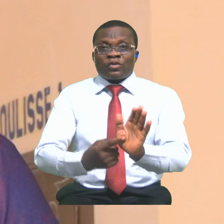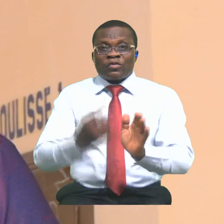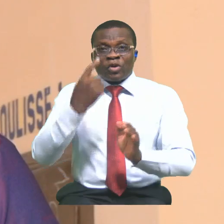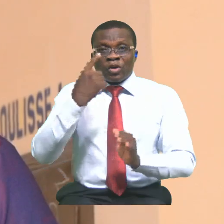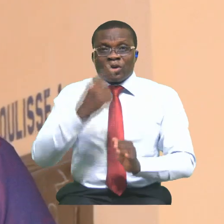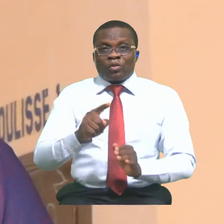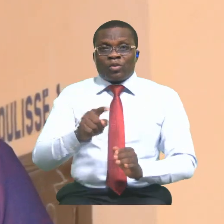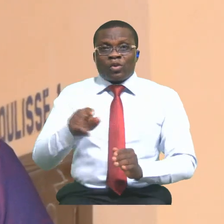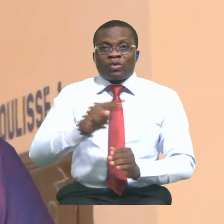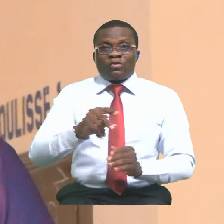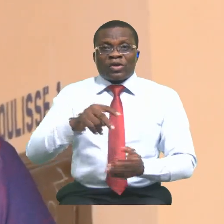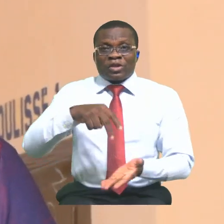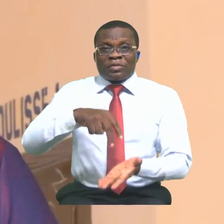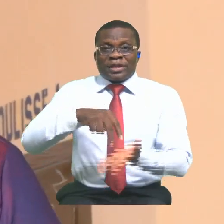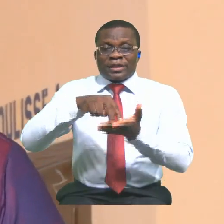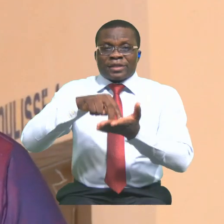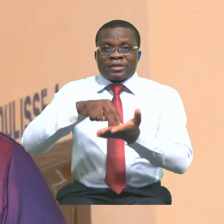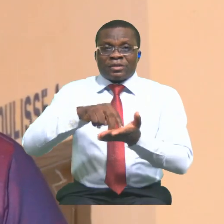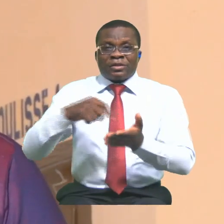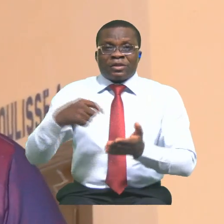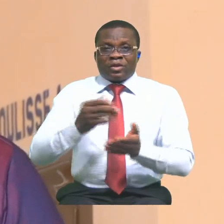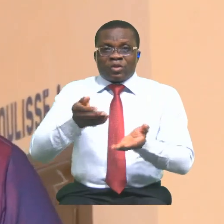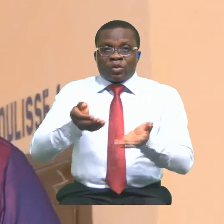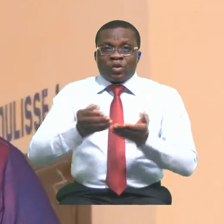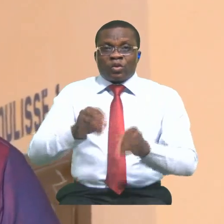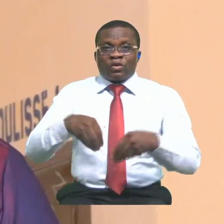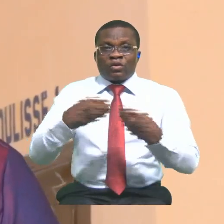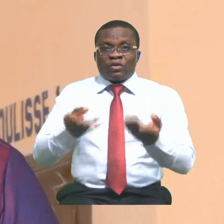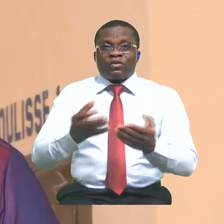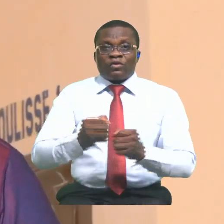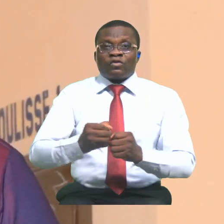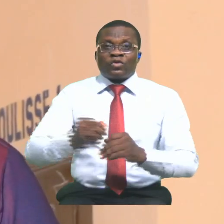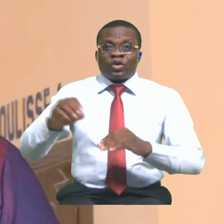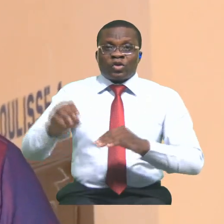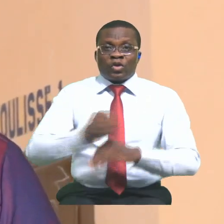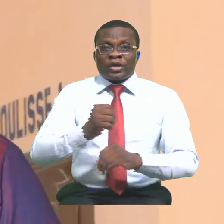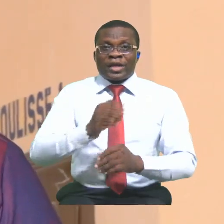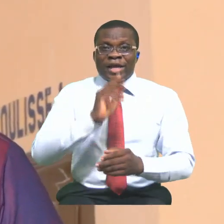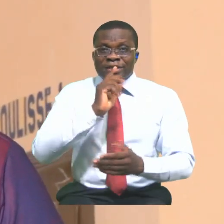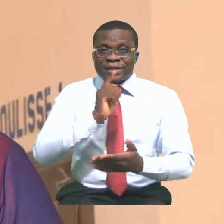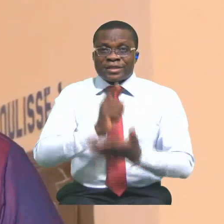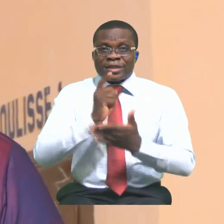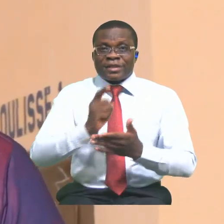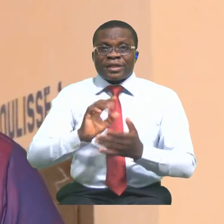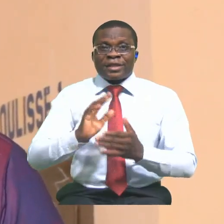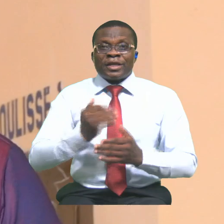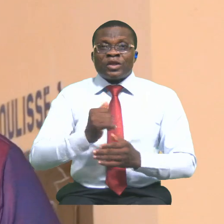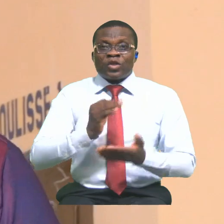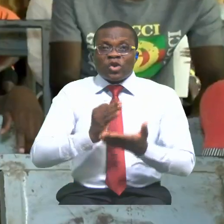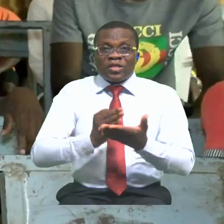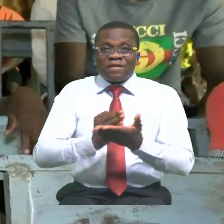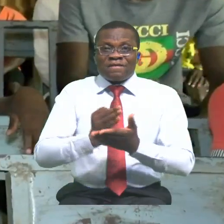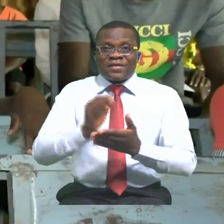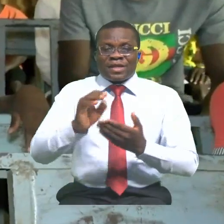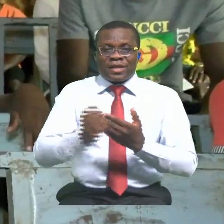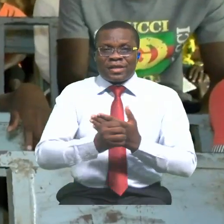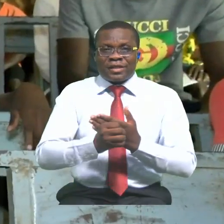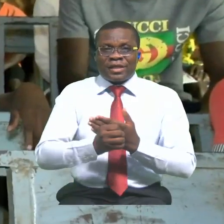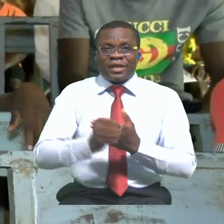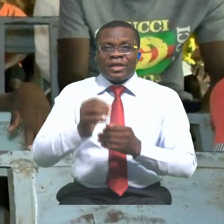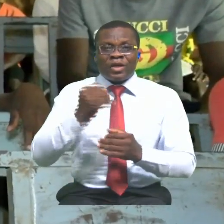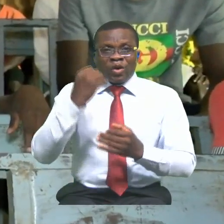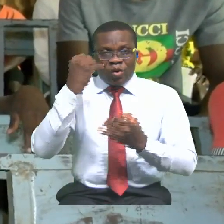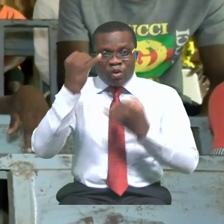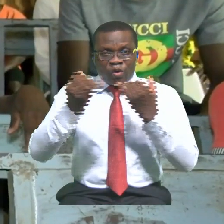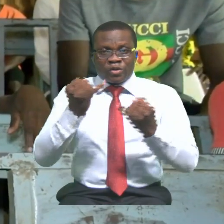votre présence, nous vous donnons un gage certain de notre fidélité aux